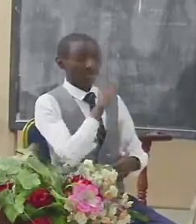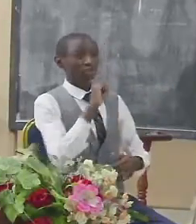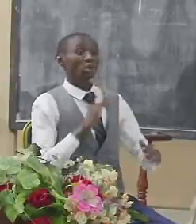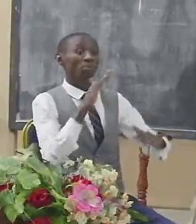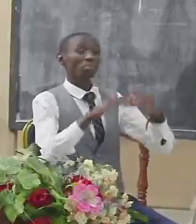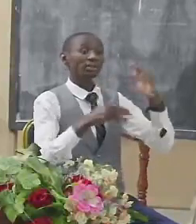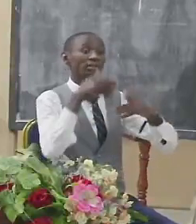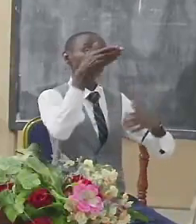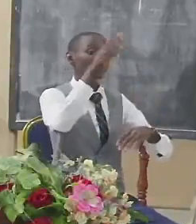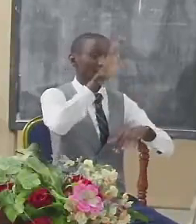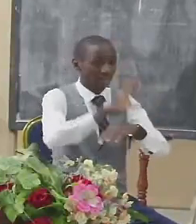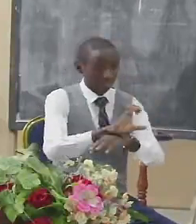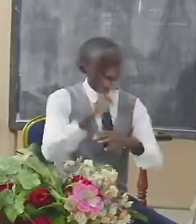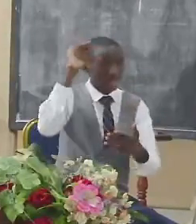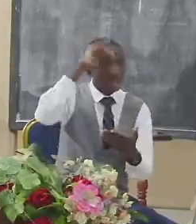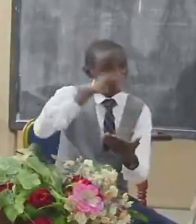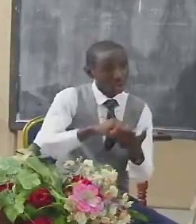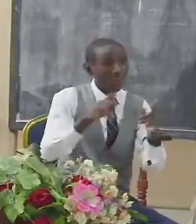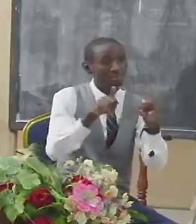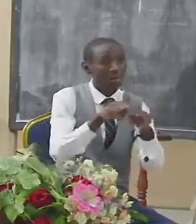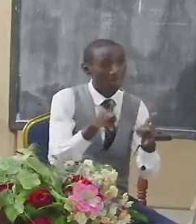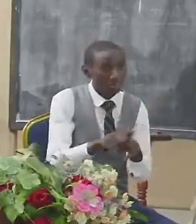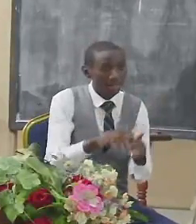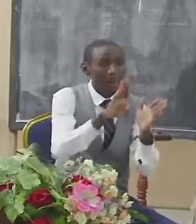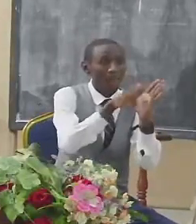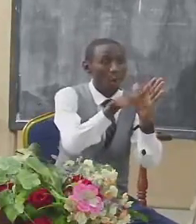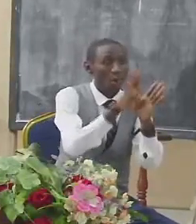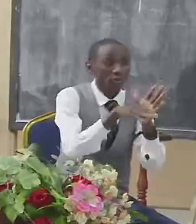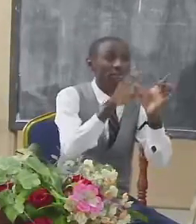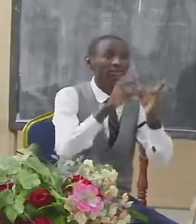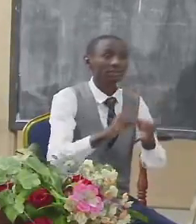kanisa langu. Et même les portes de l'enfer. Hata milango ya kuzimu.